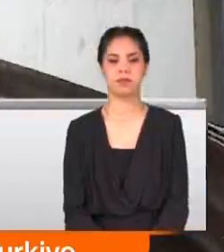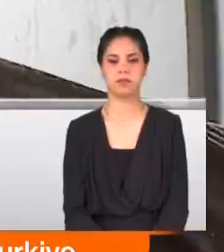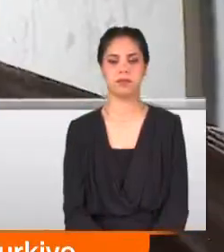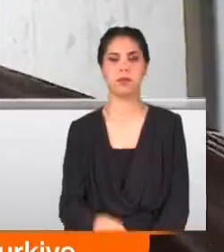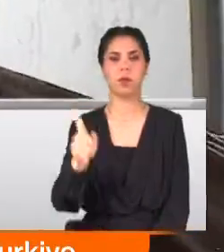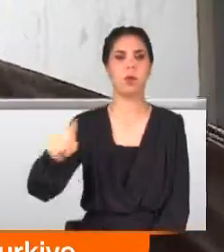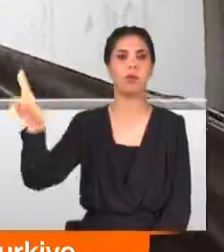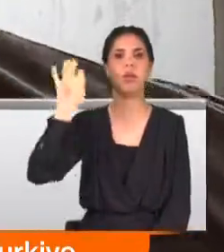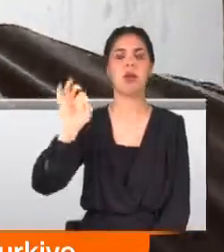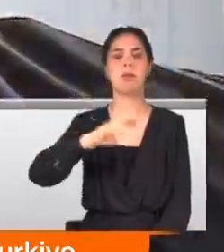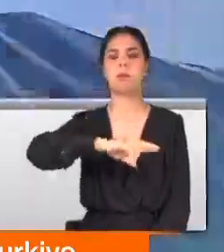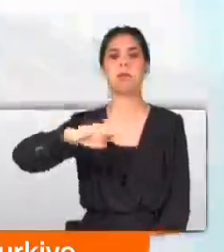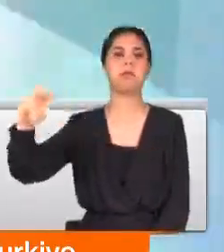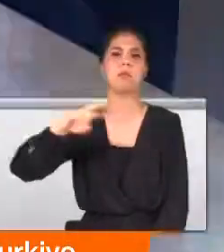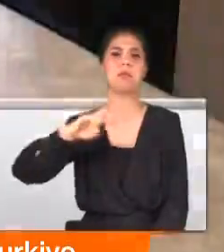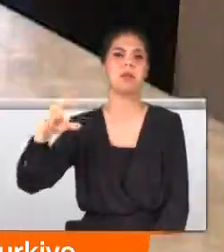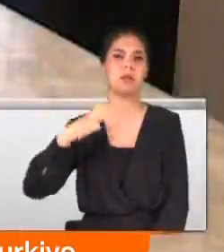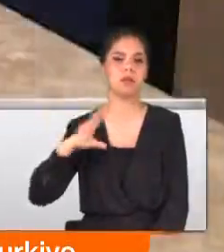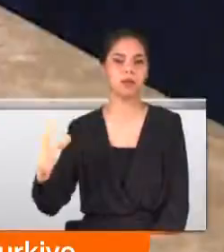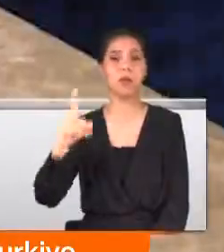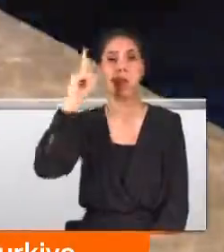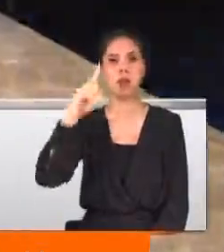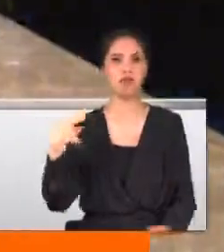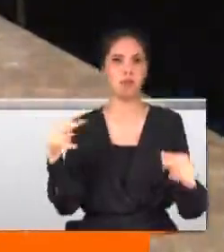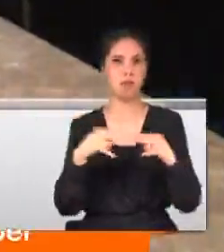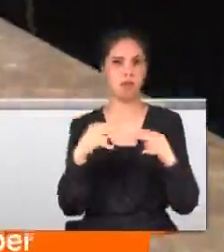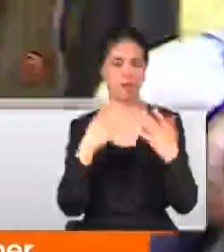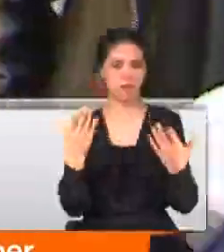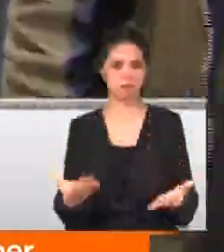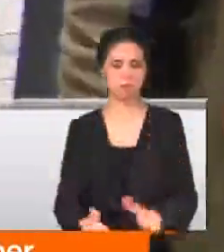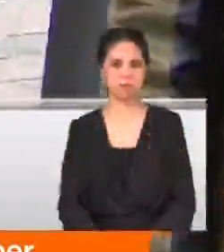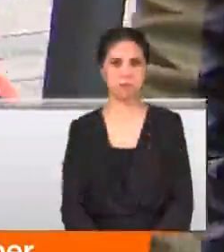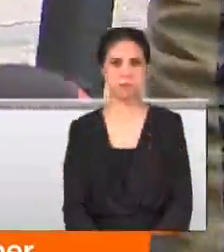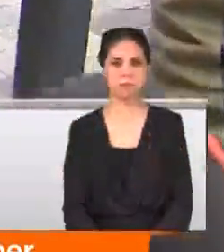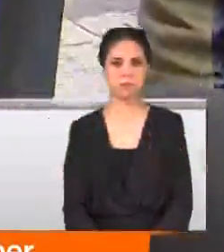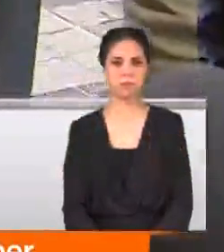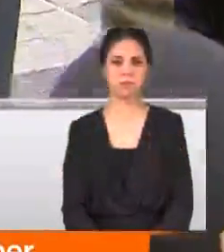Onlar her zaman bizim olanları elimizden almaya çalıştı. Önce baklava.